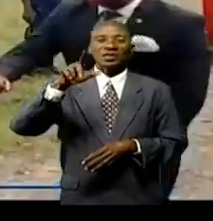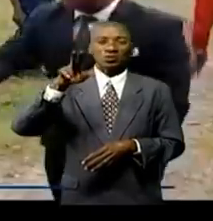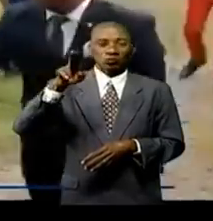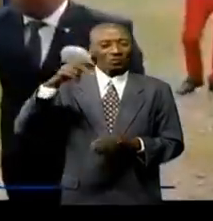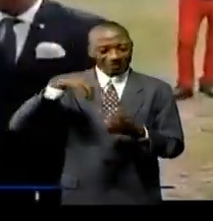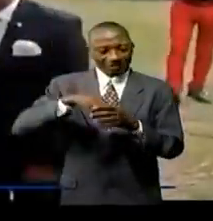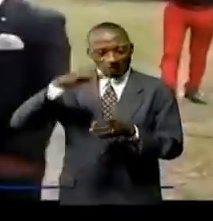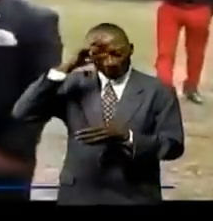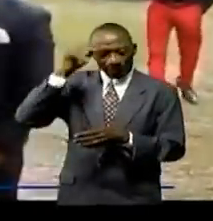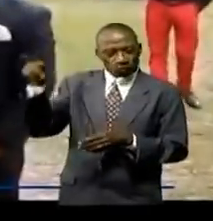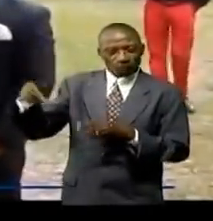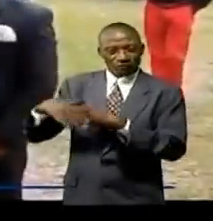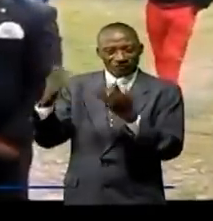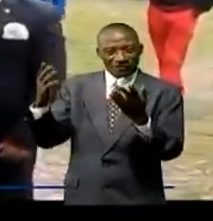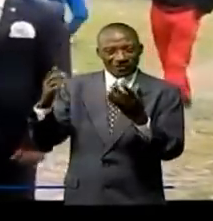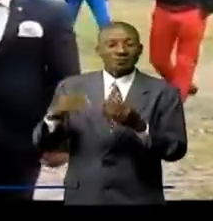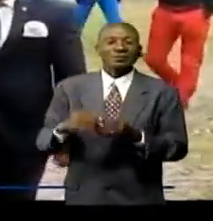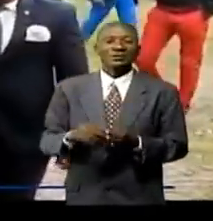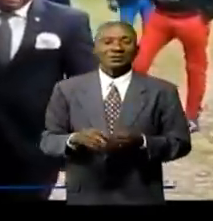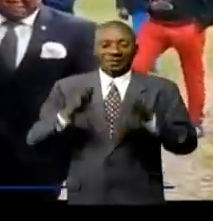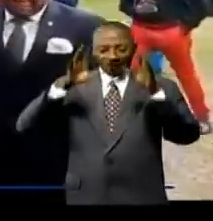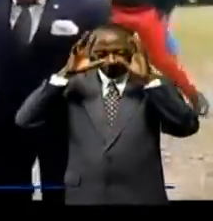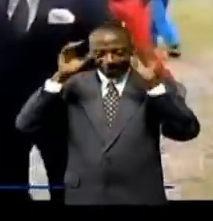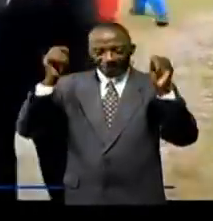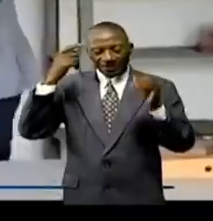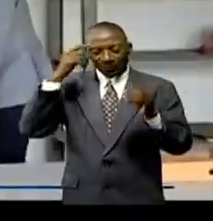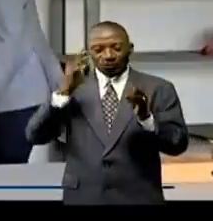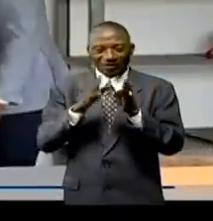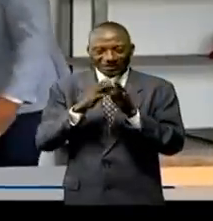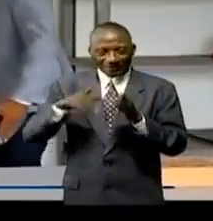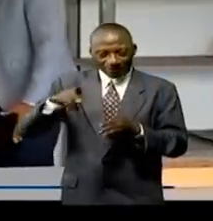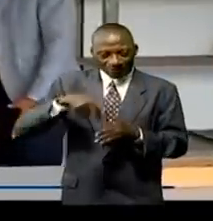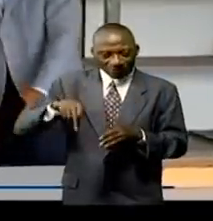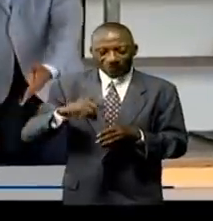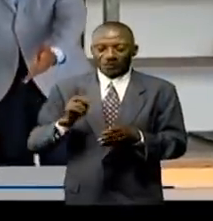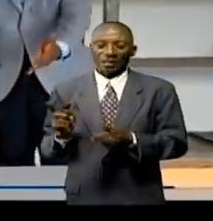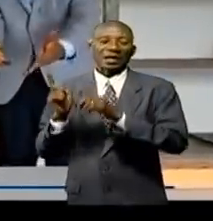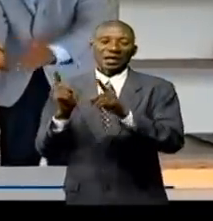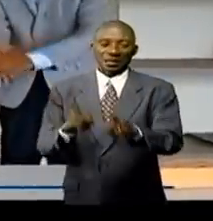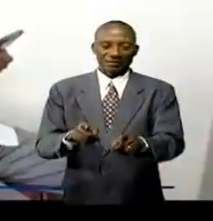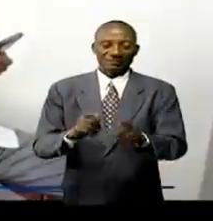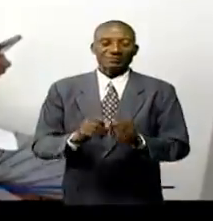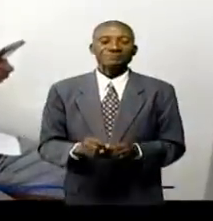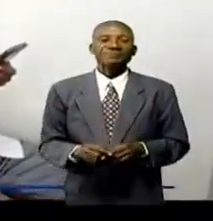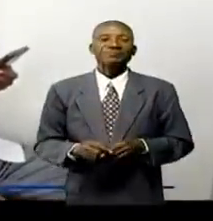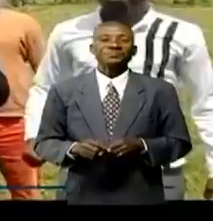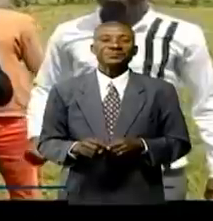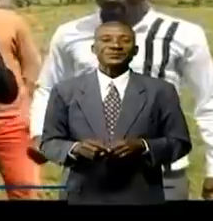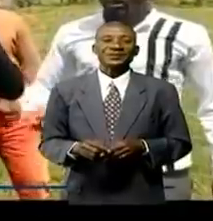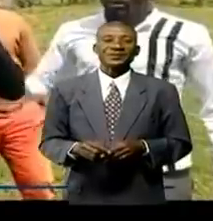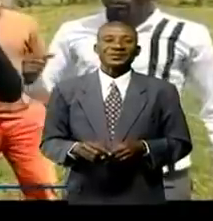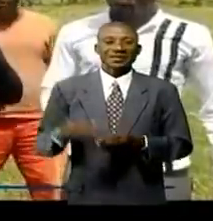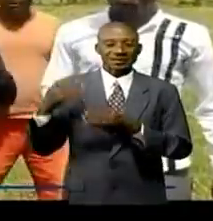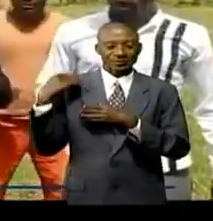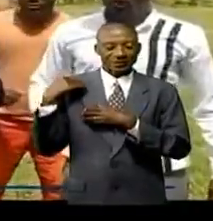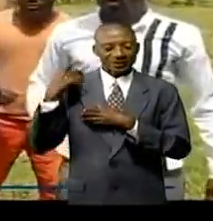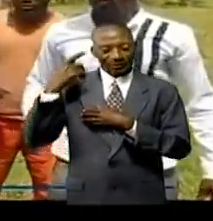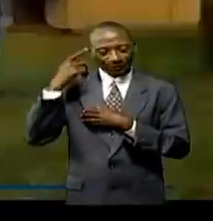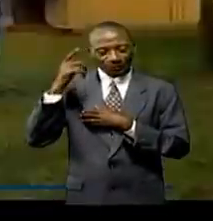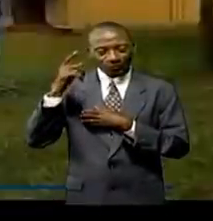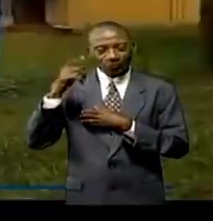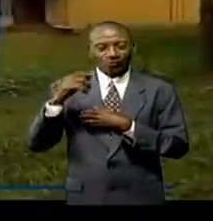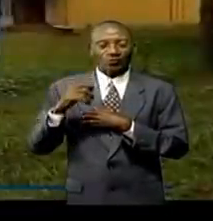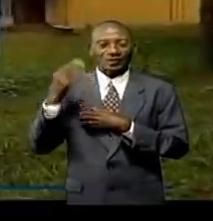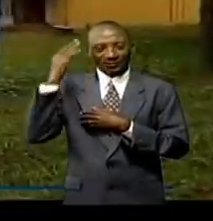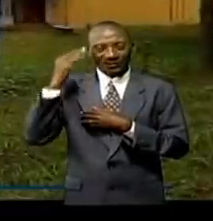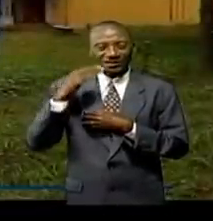Bandundu. Sur place, il a été accueilli par le numéro 1 de cette institution publique de la communication, les agents ainsi que le membre du Parlement